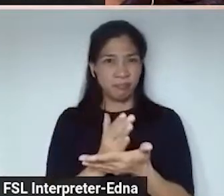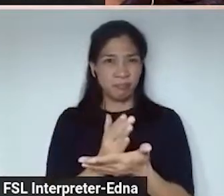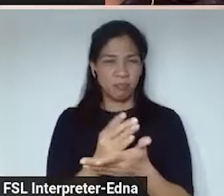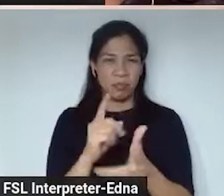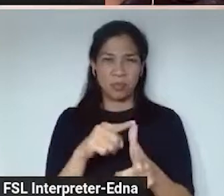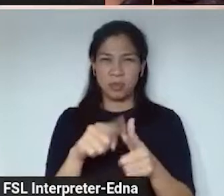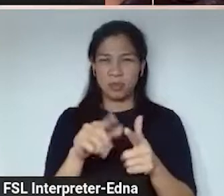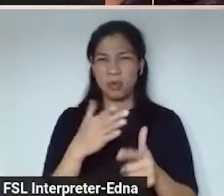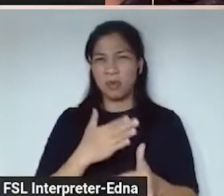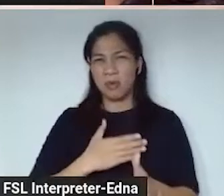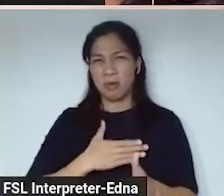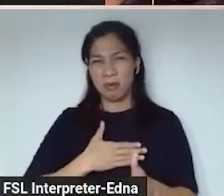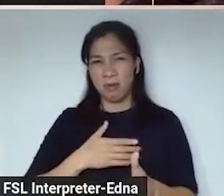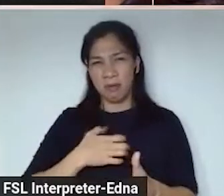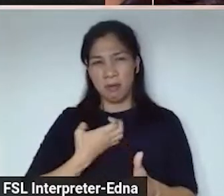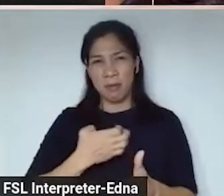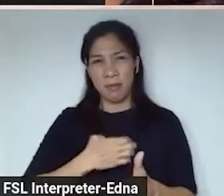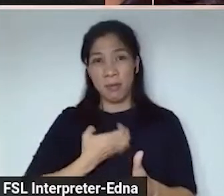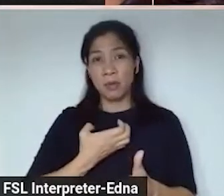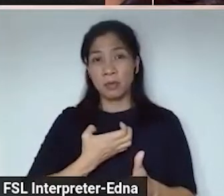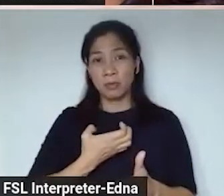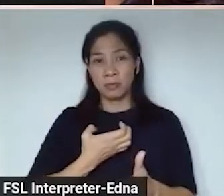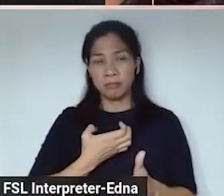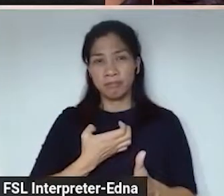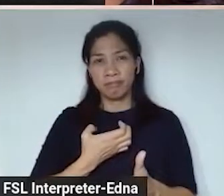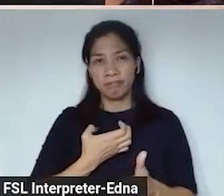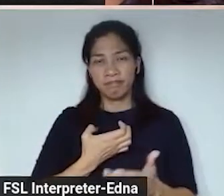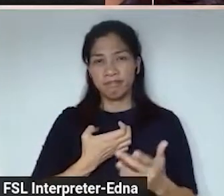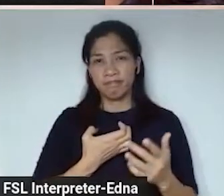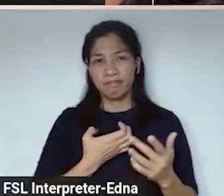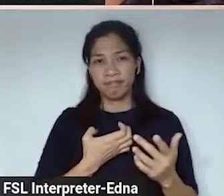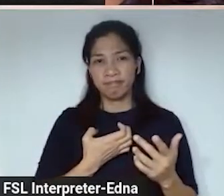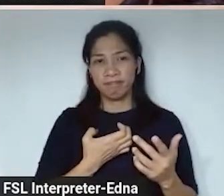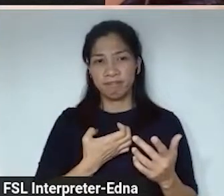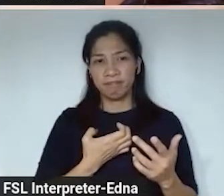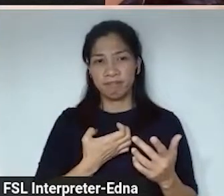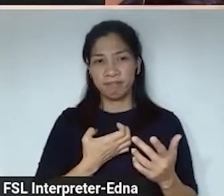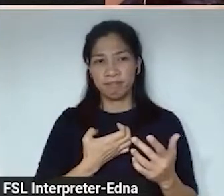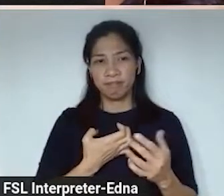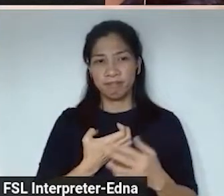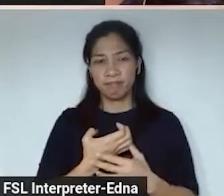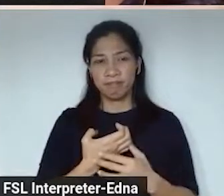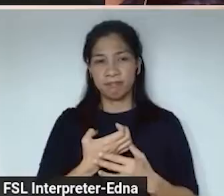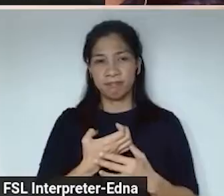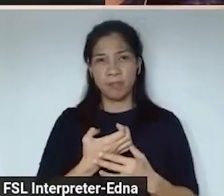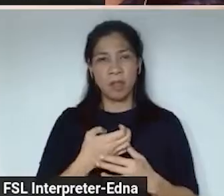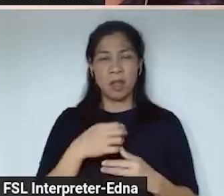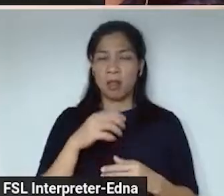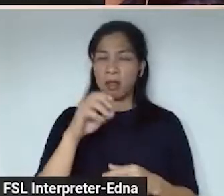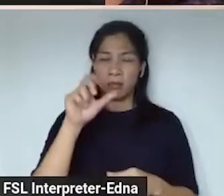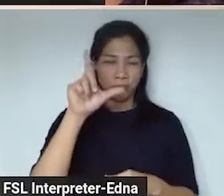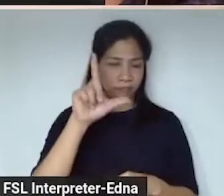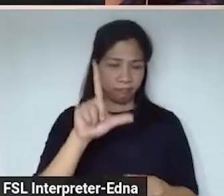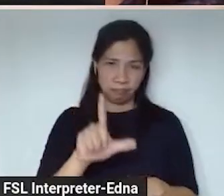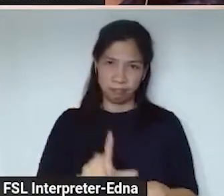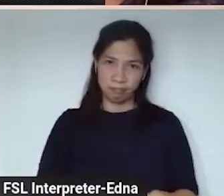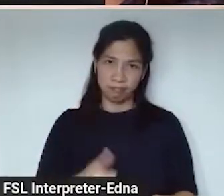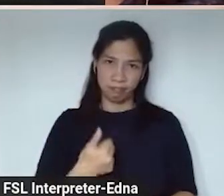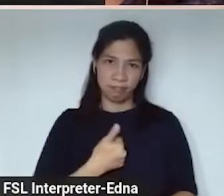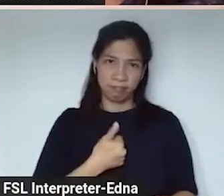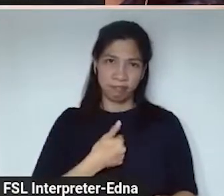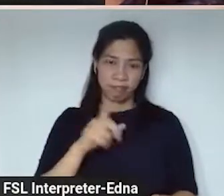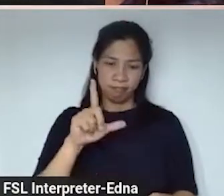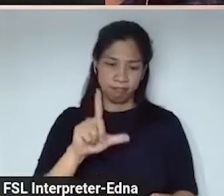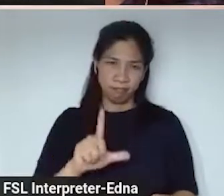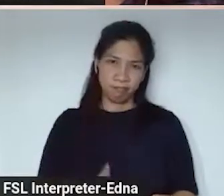yung emotions for that time, parang bumaba din yung self-confidence ko, yung kumpiyansa ko sa